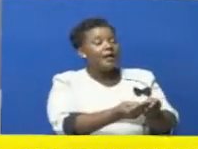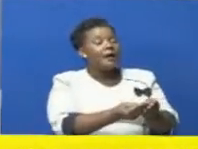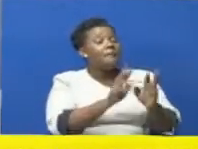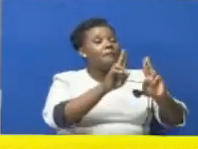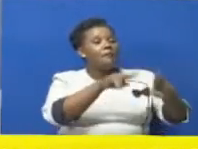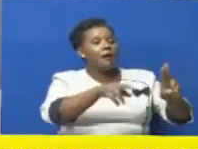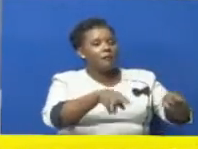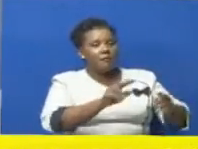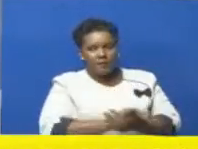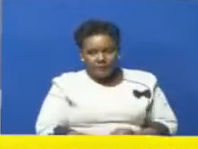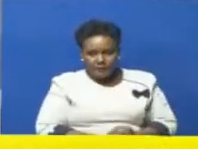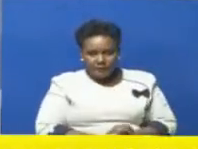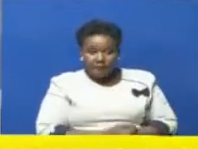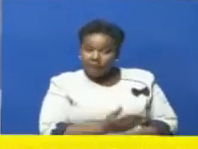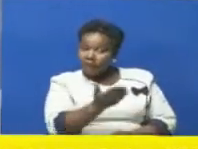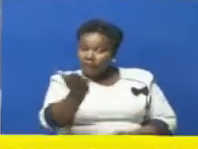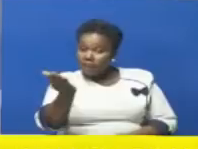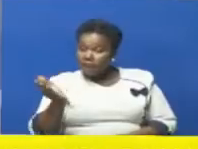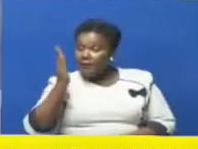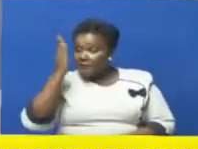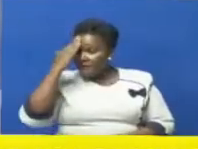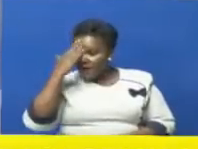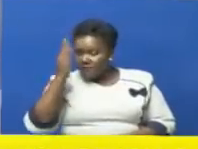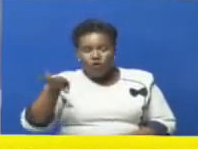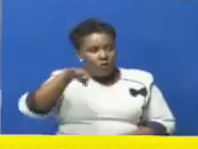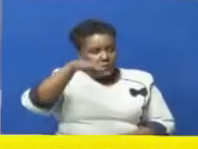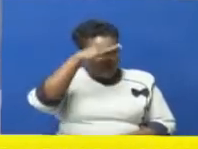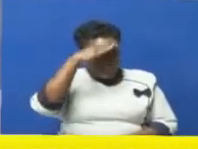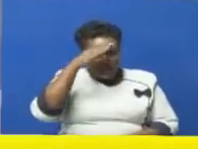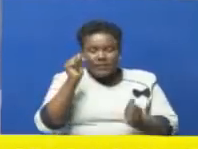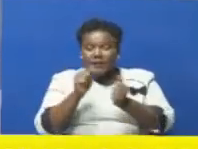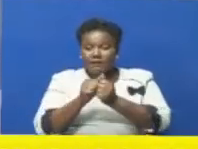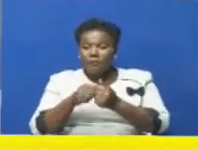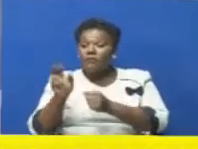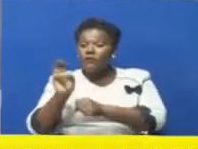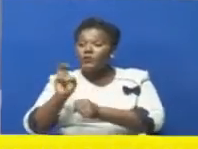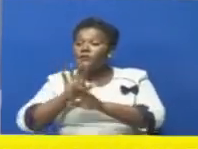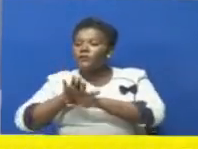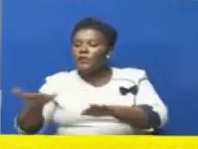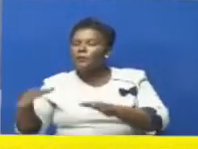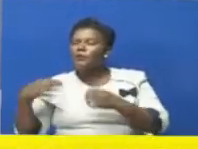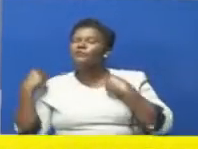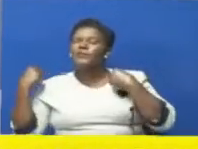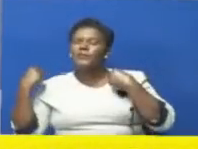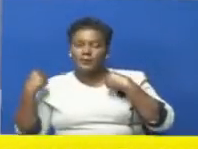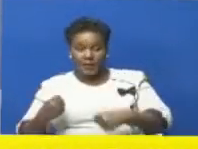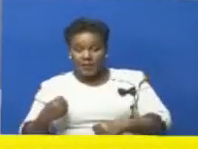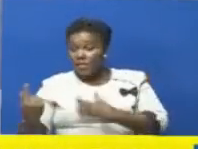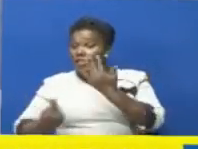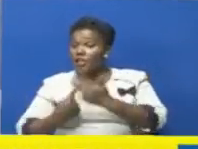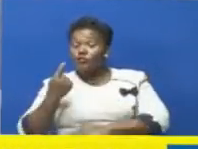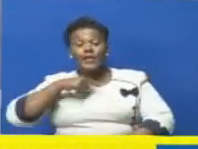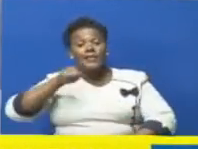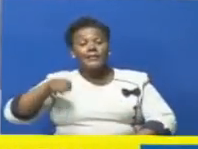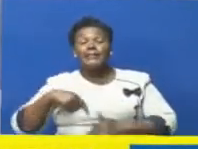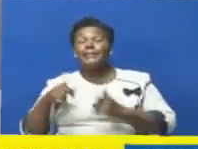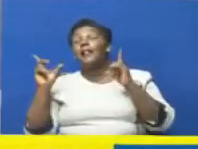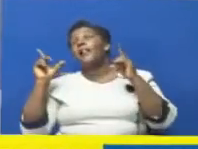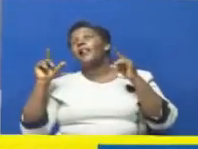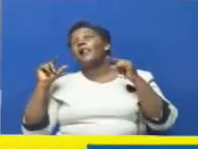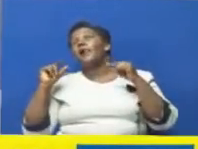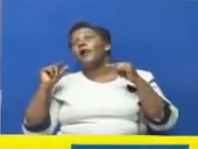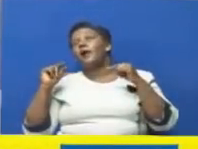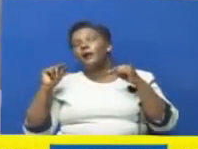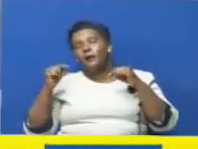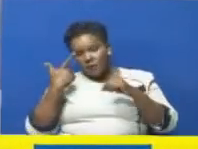wajue jeshi lao la polisi na vyombo vingine vya ulinzi na usalama tunajitahidi sana. Na kama tusingekuwa tunajitahidi sana,